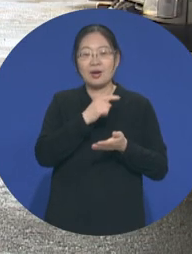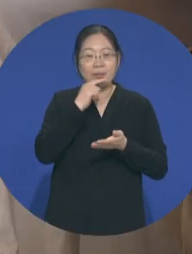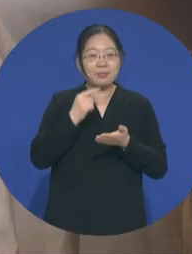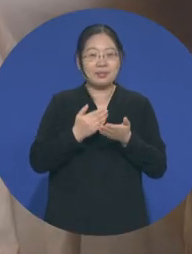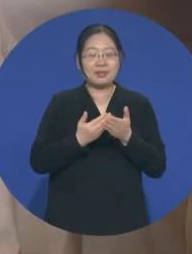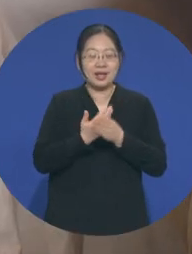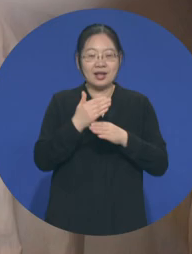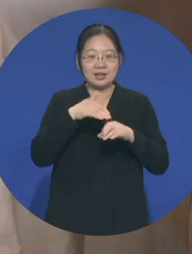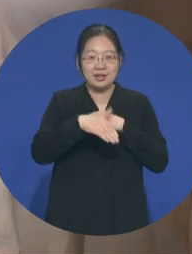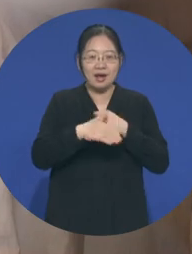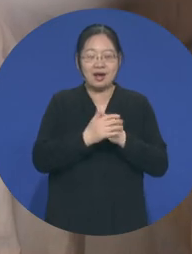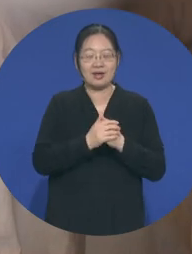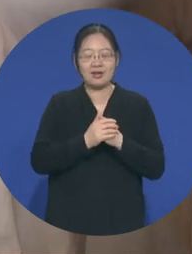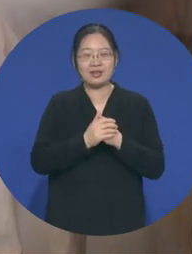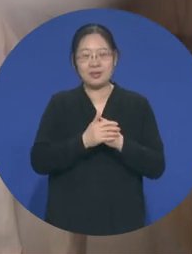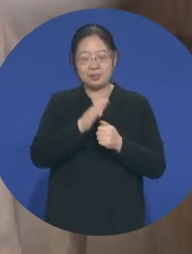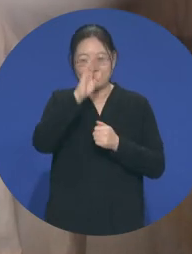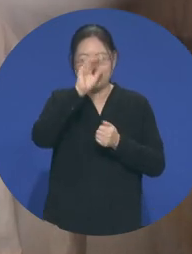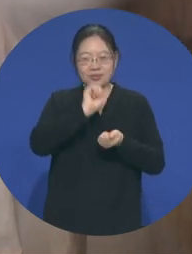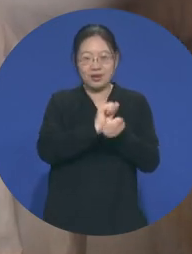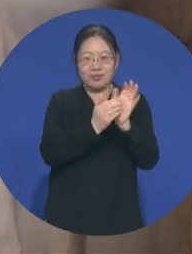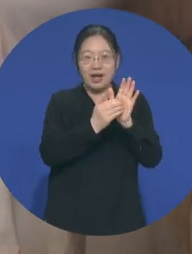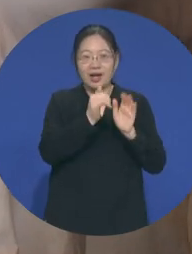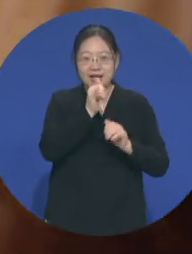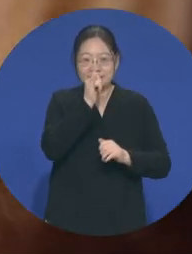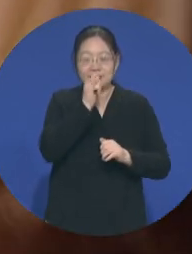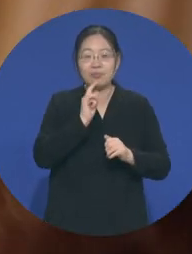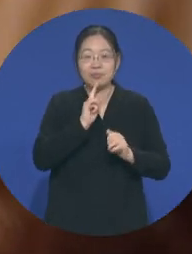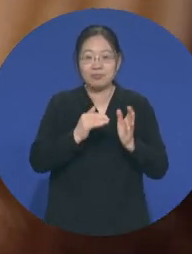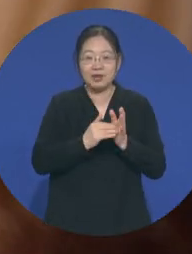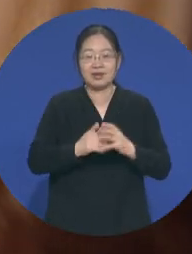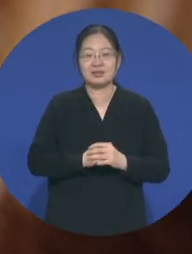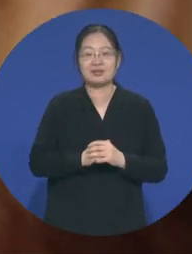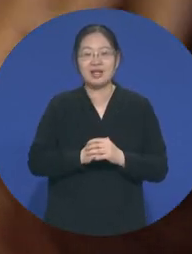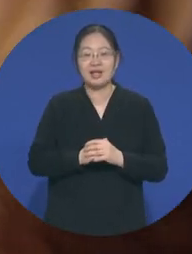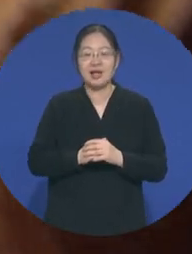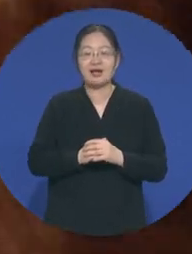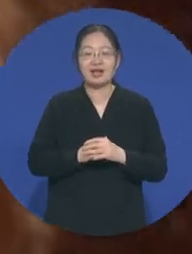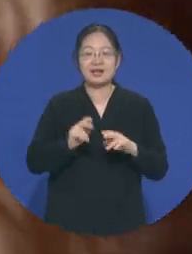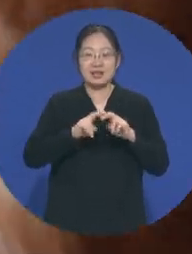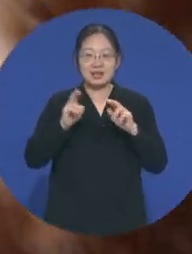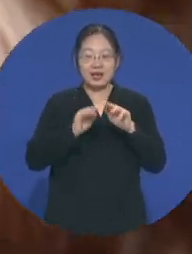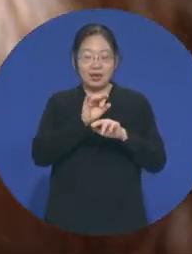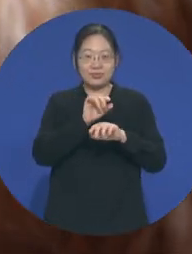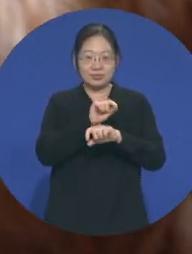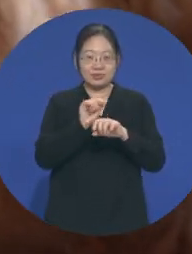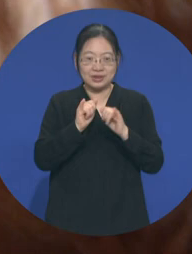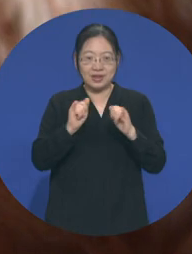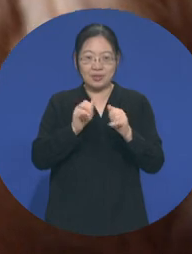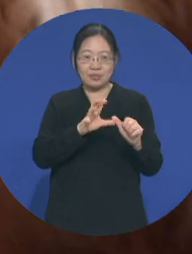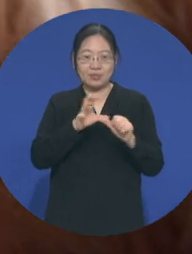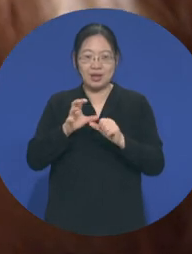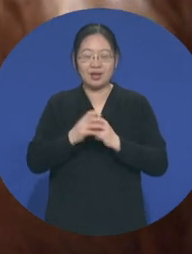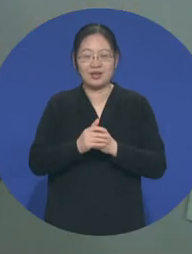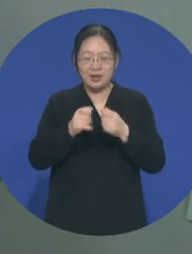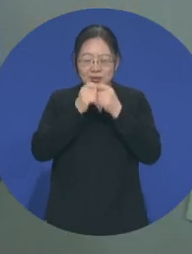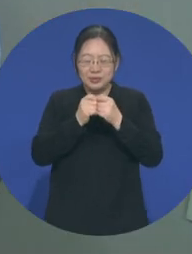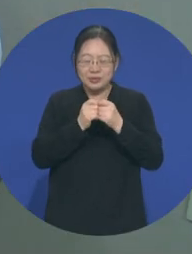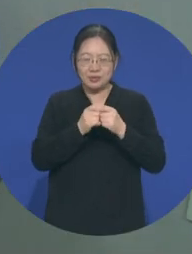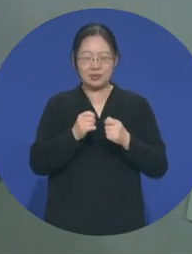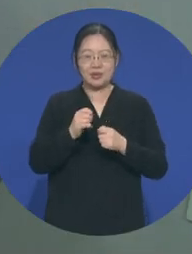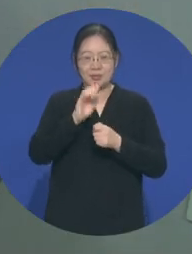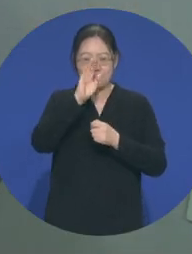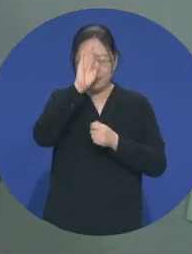수행합니다 경험이 많은 퇴직 공무원을 활용해 가축방역 기관과 생산 단체에서는 촘촘한 방역 관리로